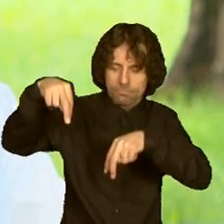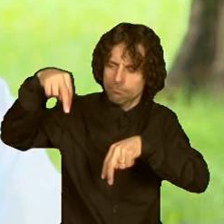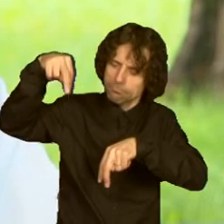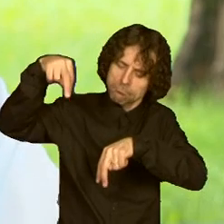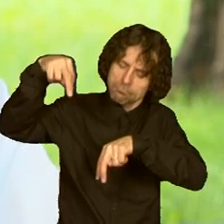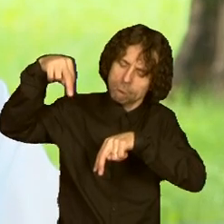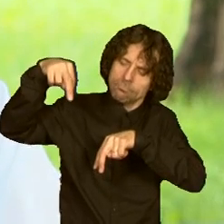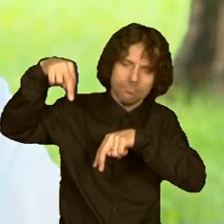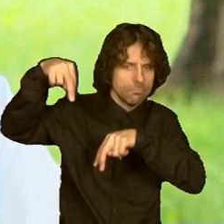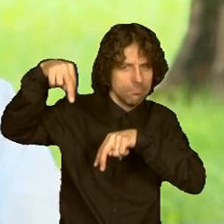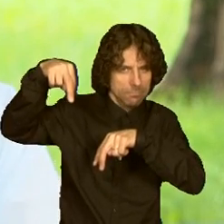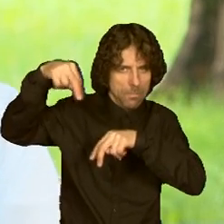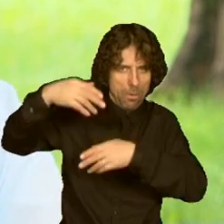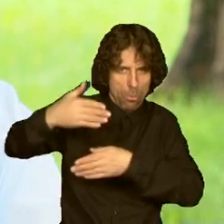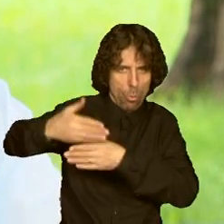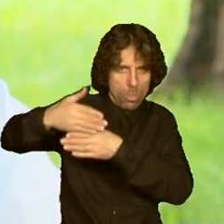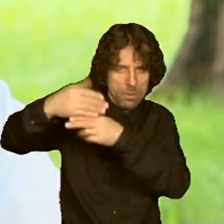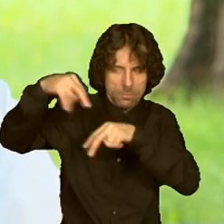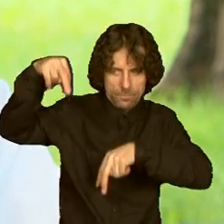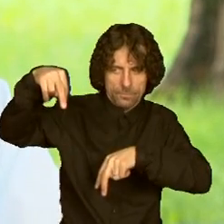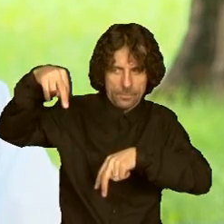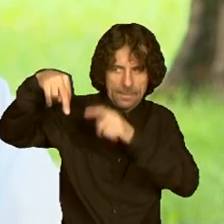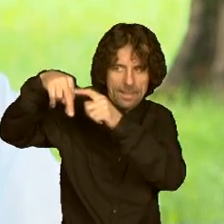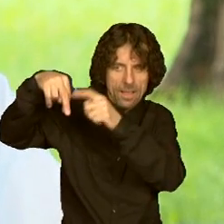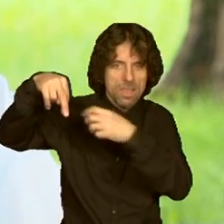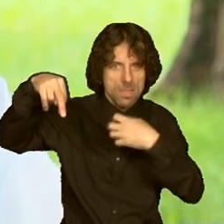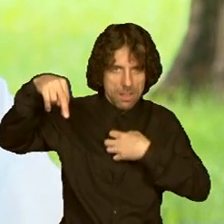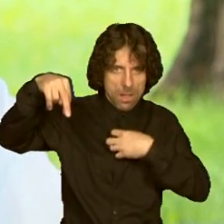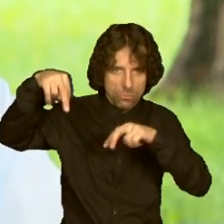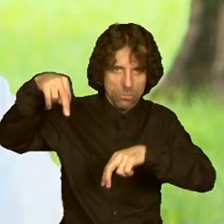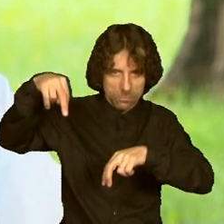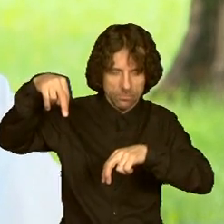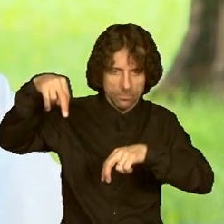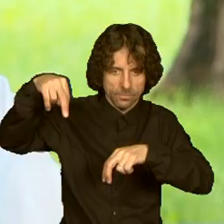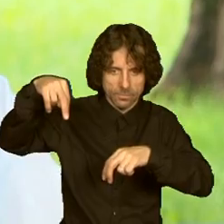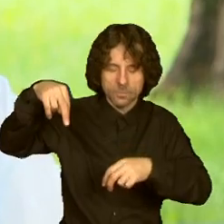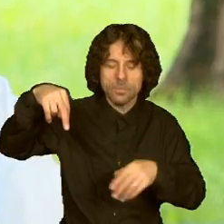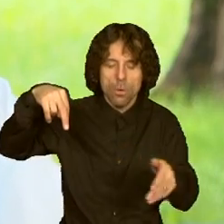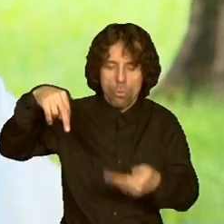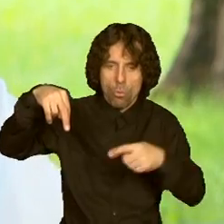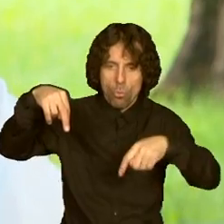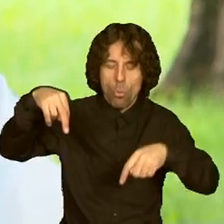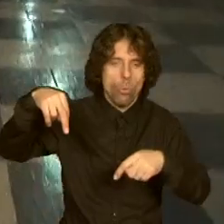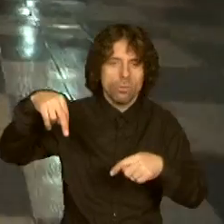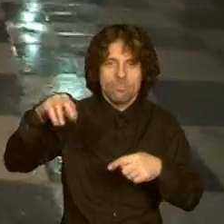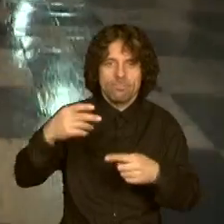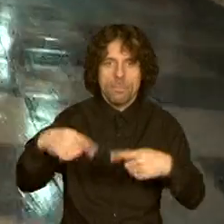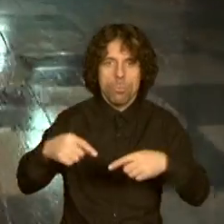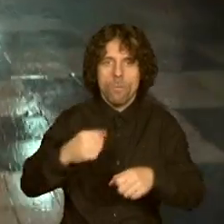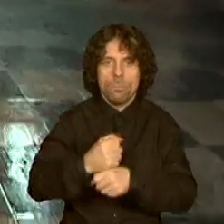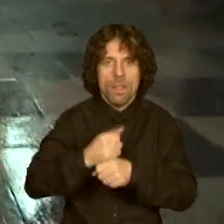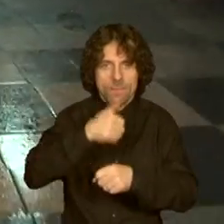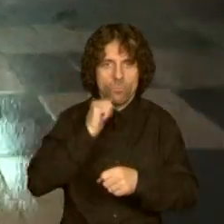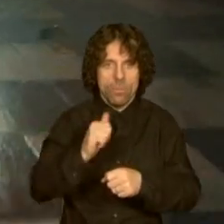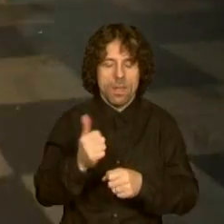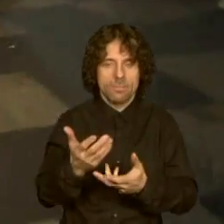który stał przed nim, wydawał się jeszcze mniejszy. Okazało się, że no, górnik strzelił bumelkę,